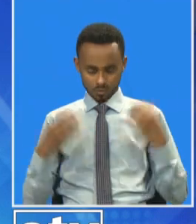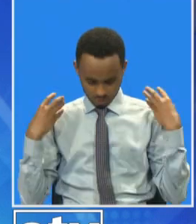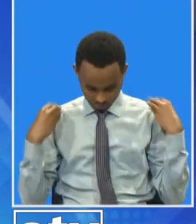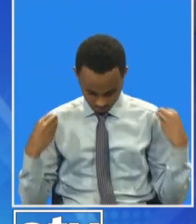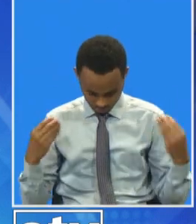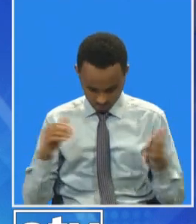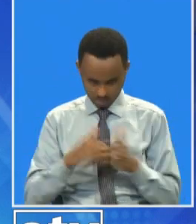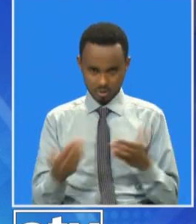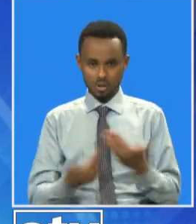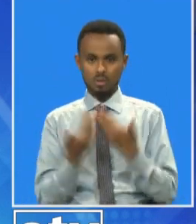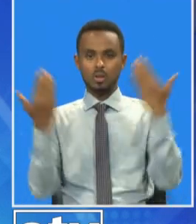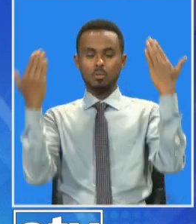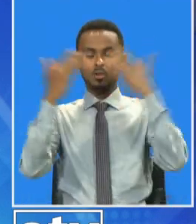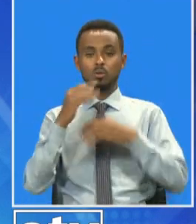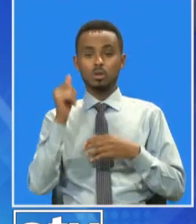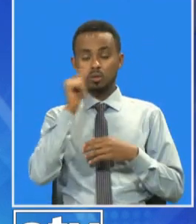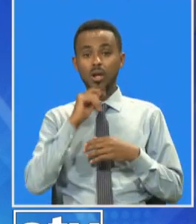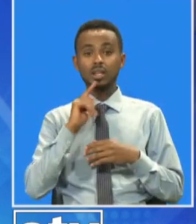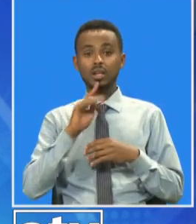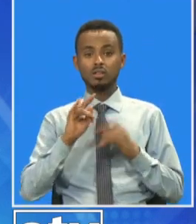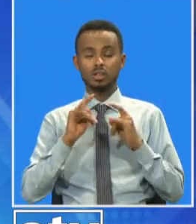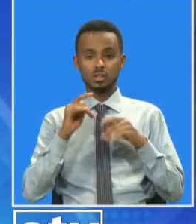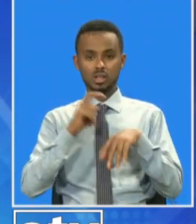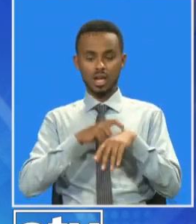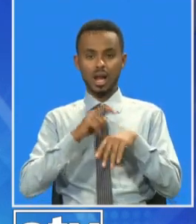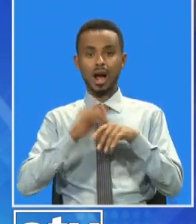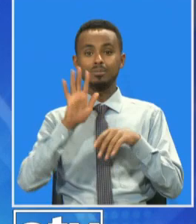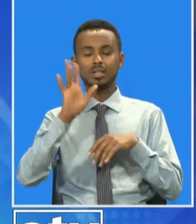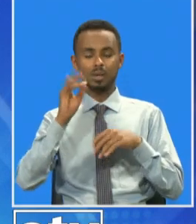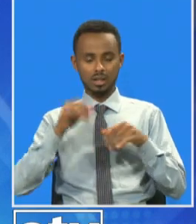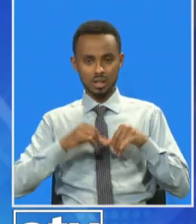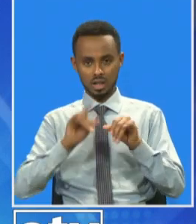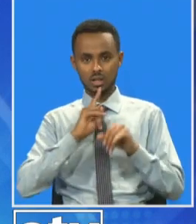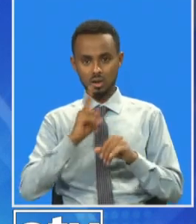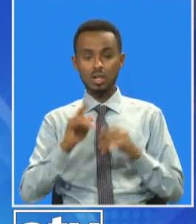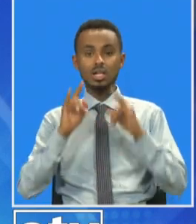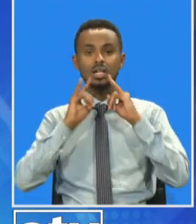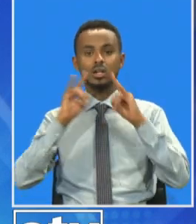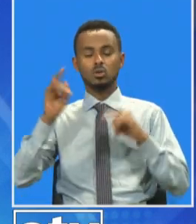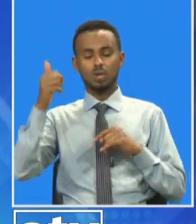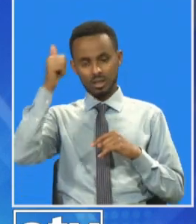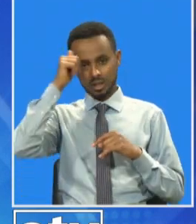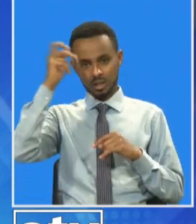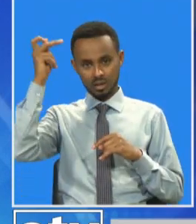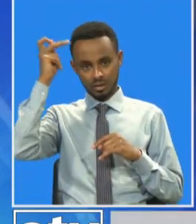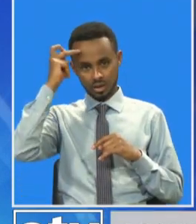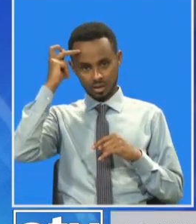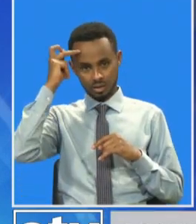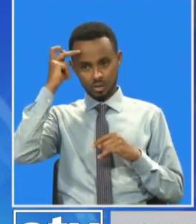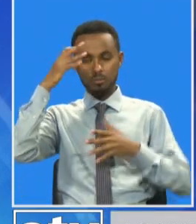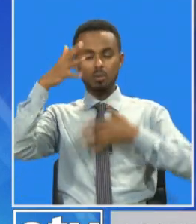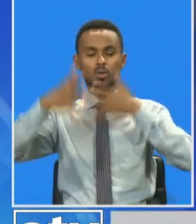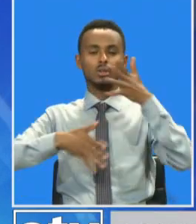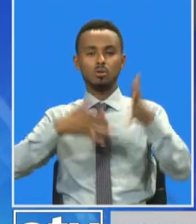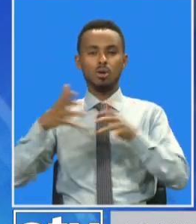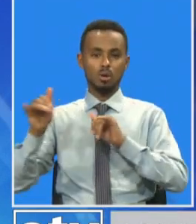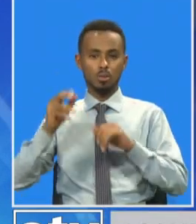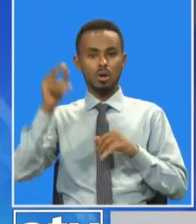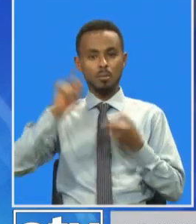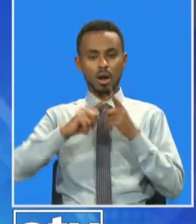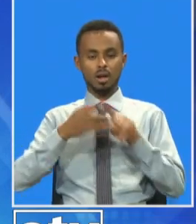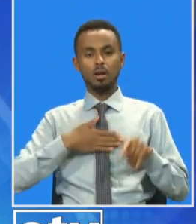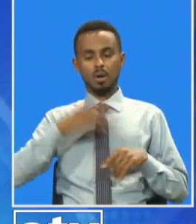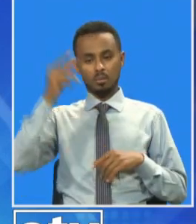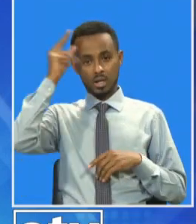ተናስሊም በድጋሚ እንደምናመሻችሁ ይህ ኢትዮጵያ ቴሌቪዥን ነው። ኢቲቪ 57 እንደቀጠለ ነው። ከዜናዎቹ ጋር አንተነህ ደግፌ ነኝ። በመልክት ቋንቋ